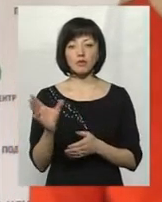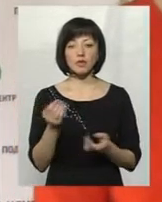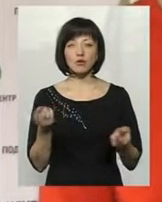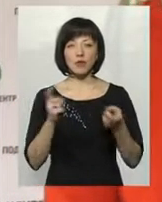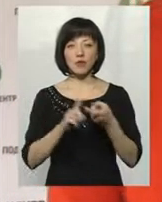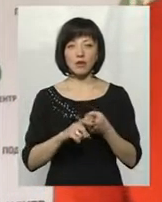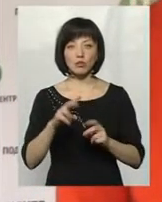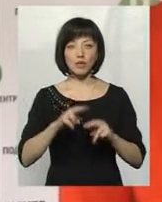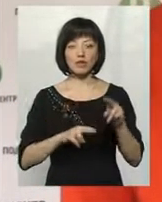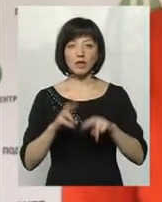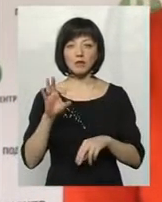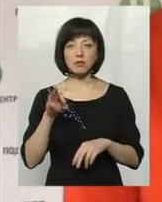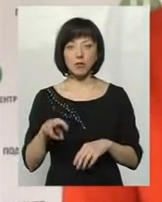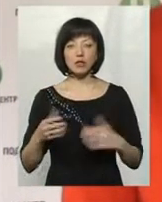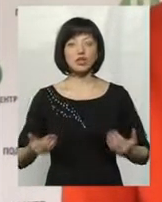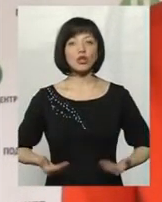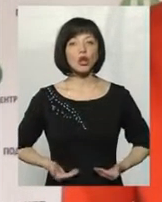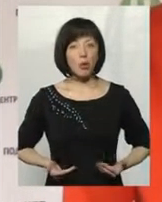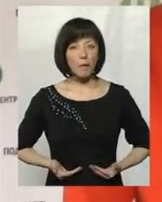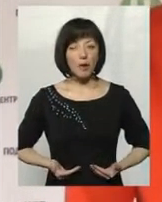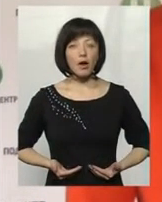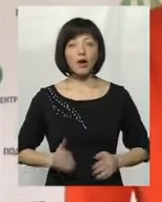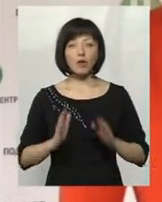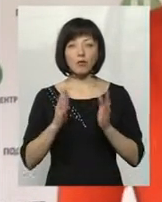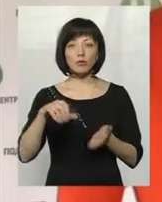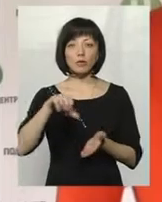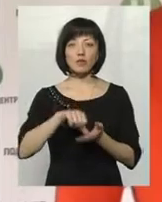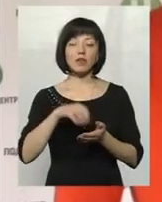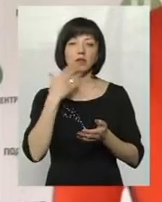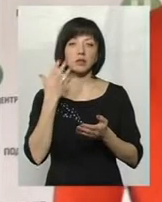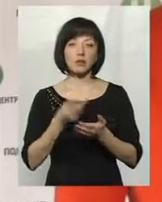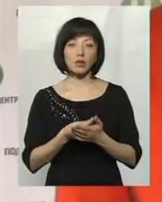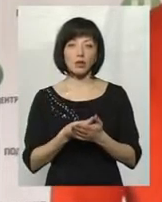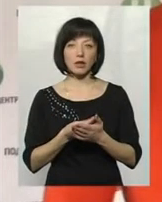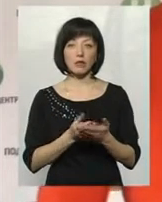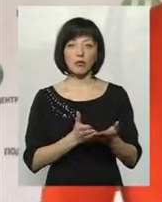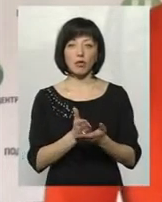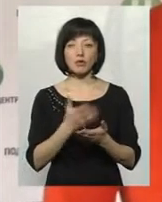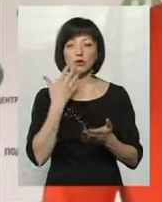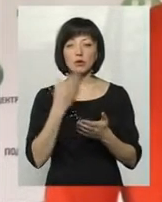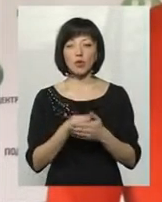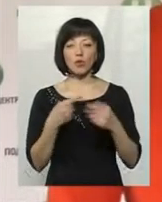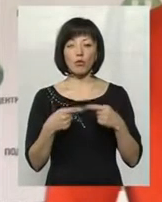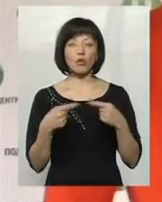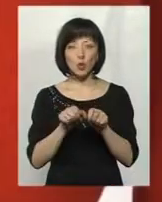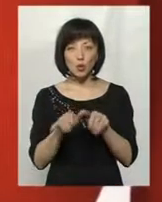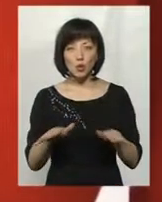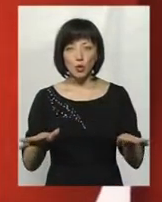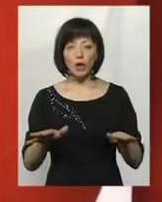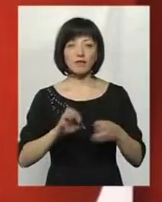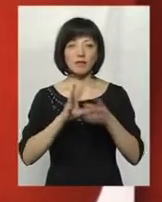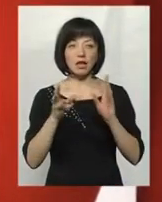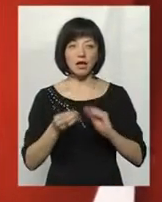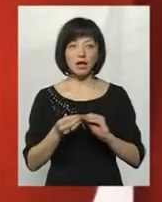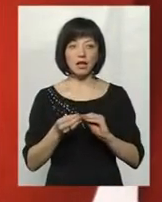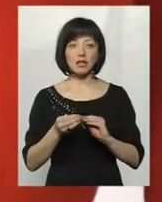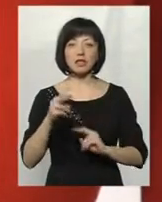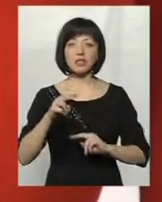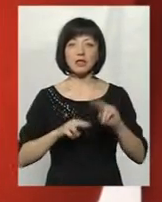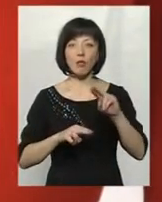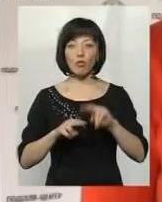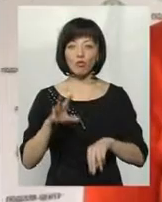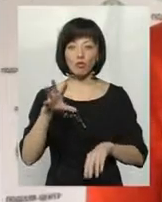з будівництвом і житлом, вони будуть представляти свої послуги, свою продукцію, взагалі забудови